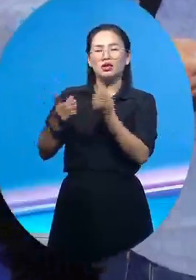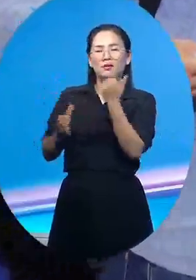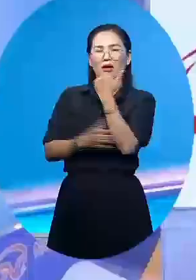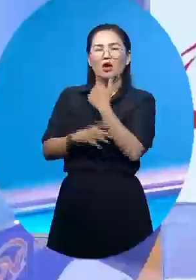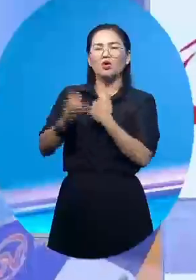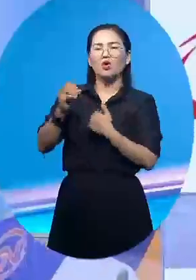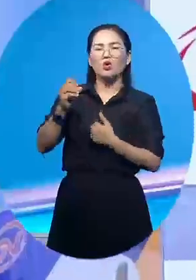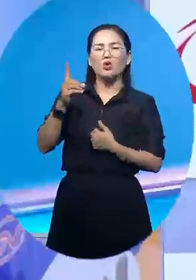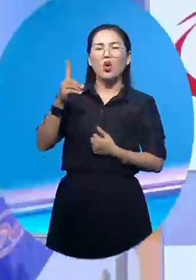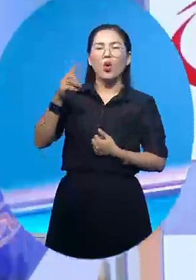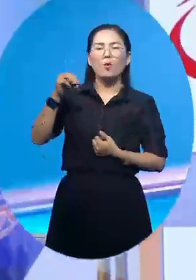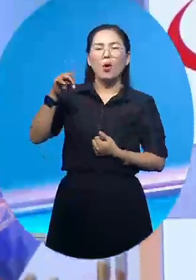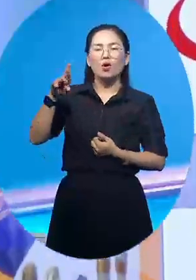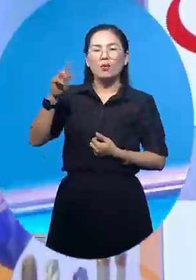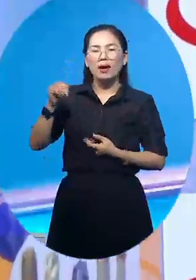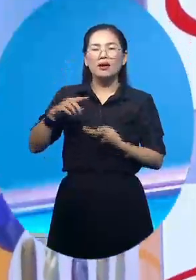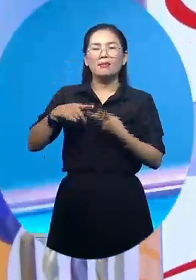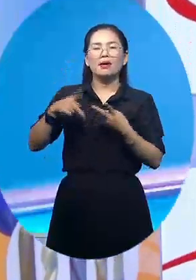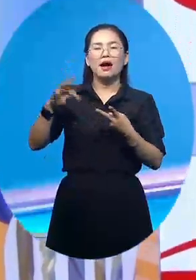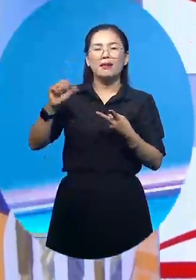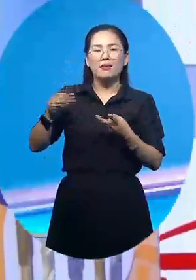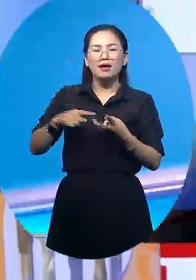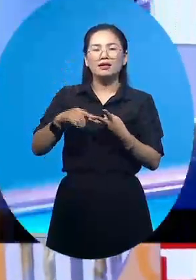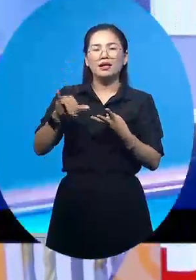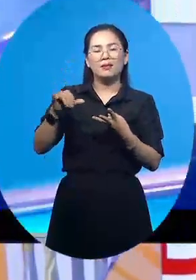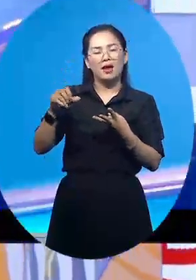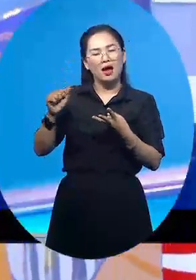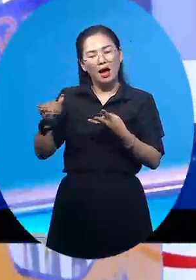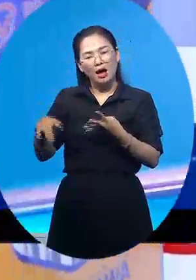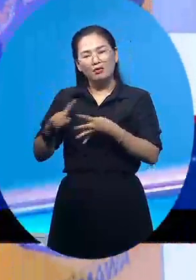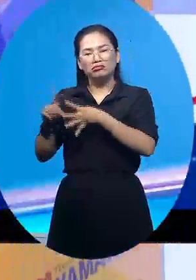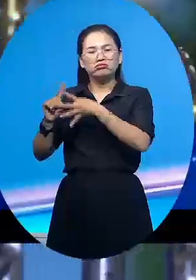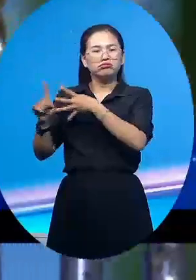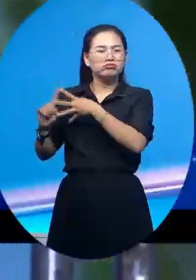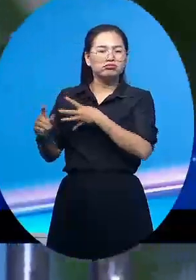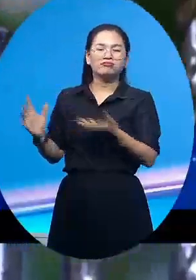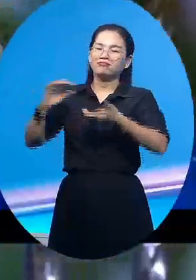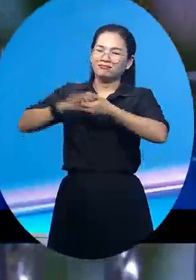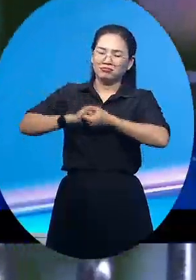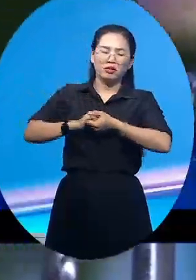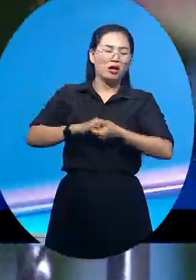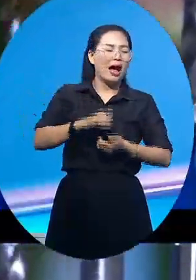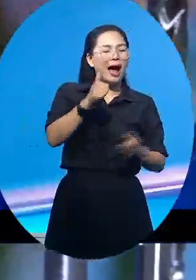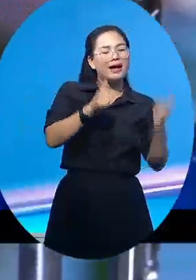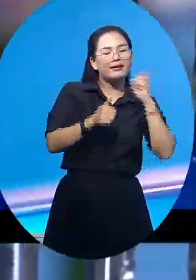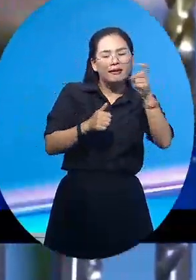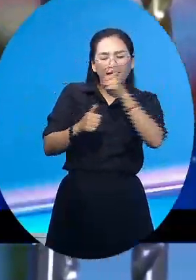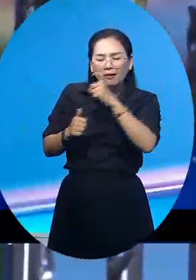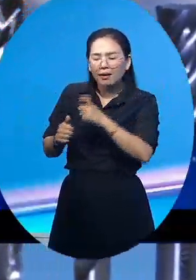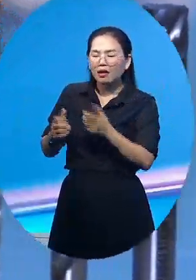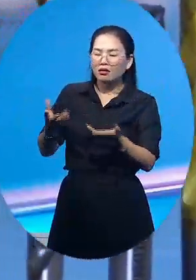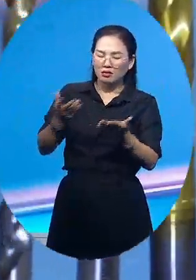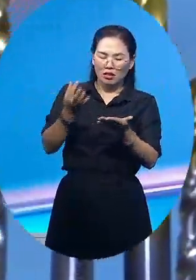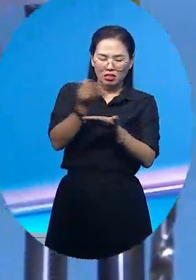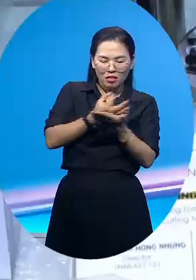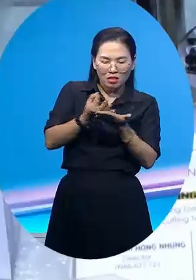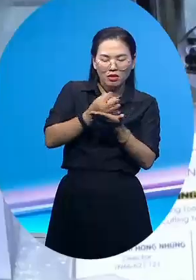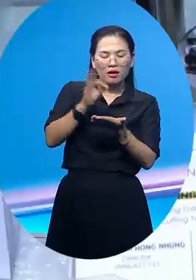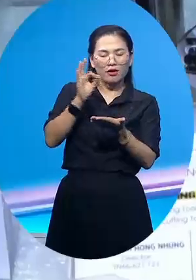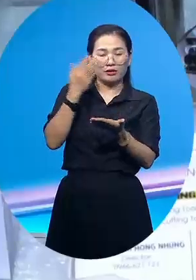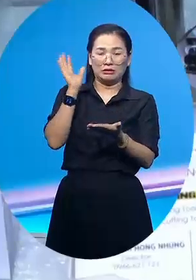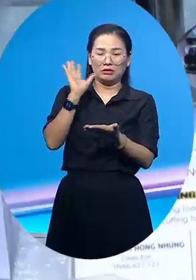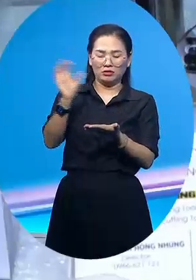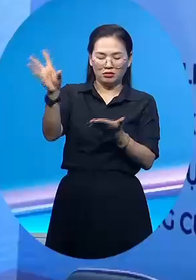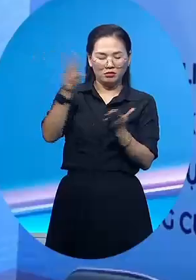domer ramet dambowscid đồng thời nhận đặt hàng theo yêu cầu hoặc bản vẽ của khách hàng chiết khấu